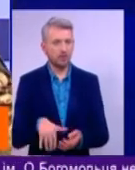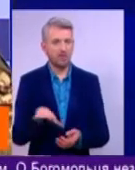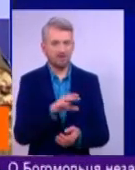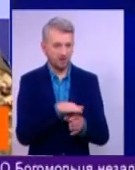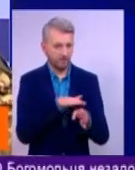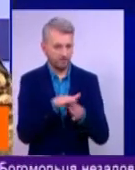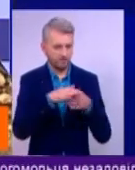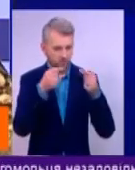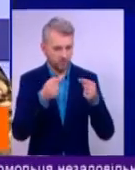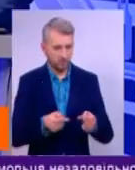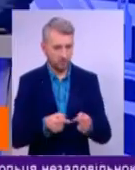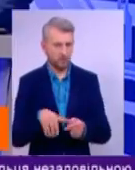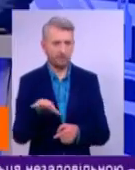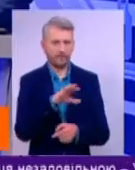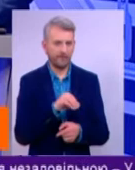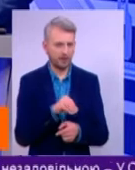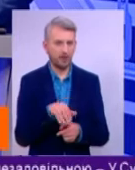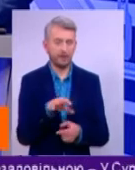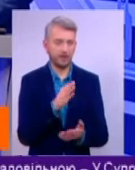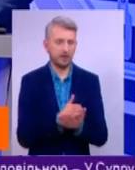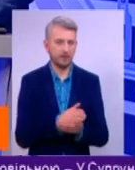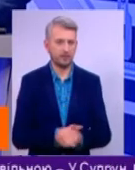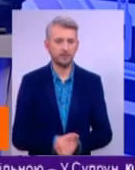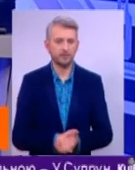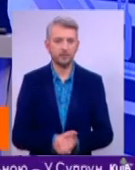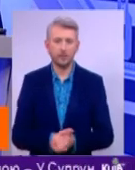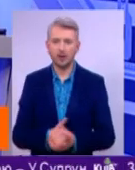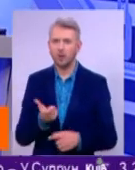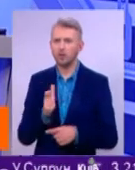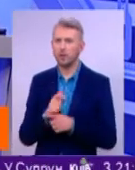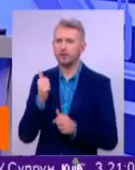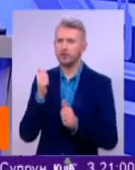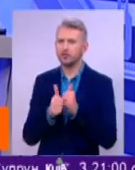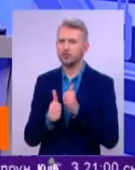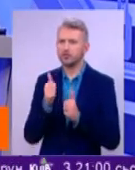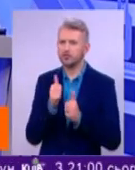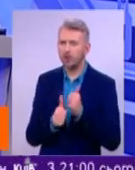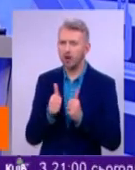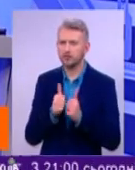видержані, от, все є. Угу. Ну, досить часто